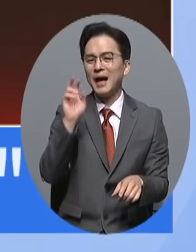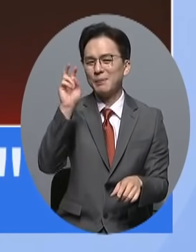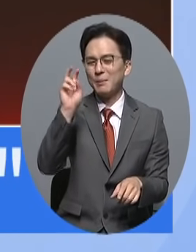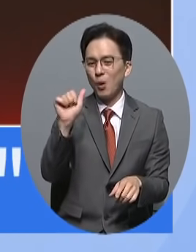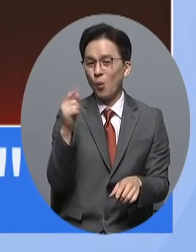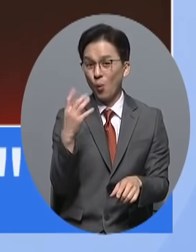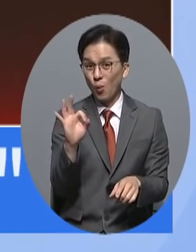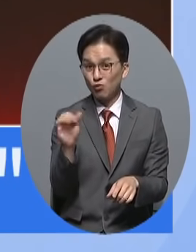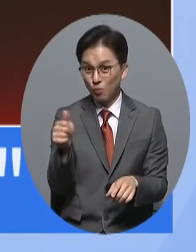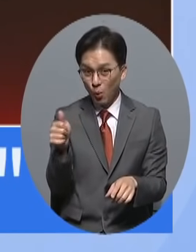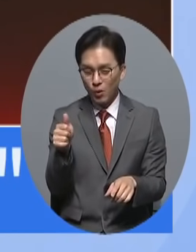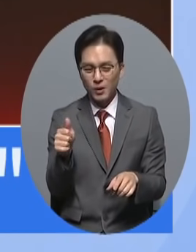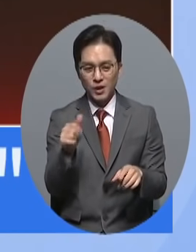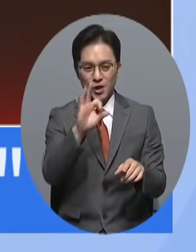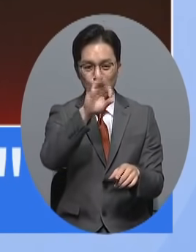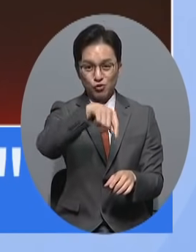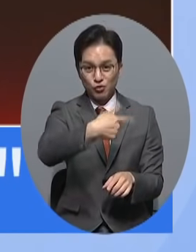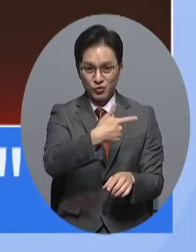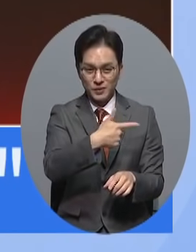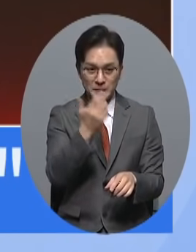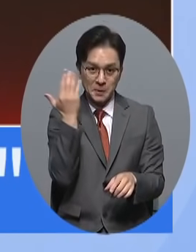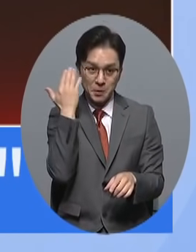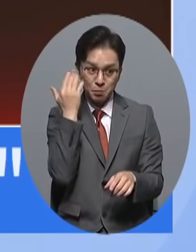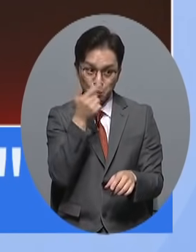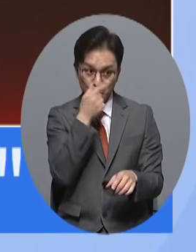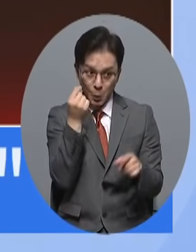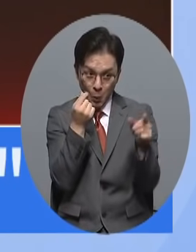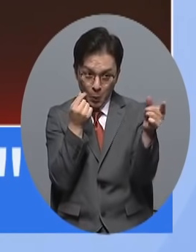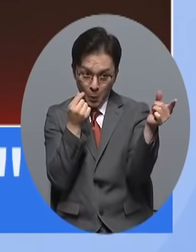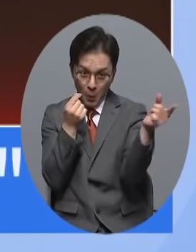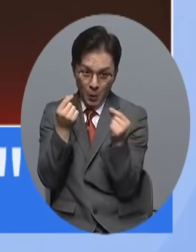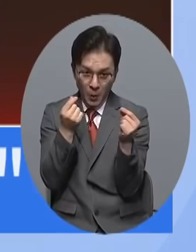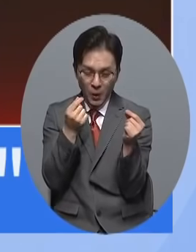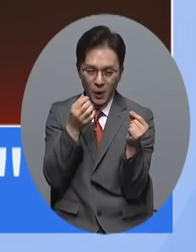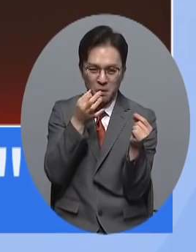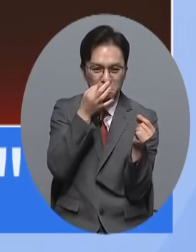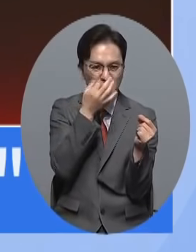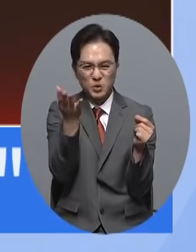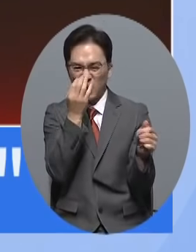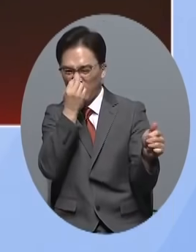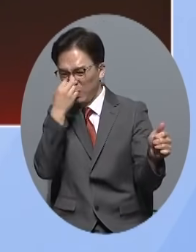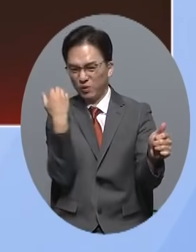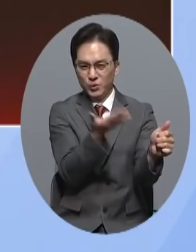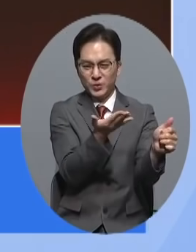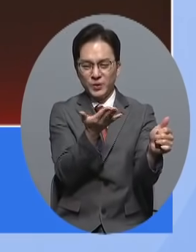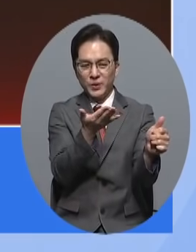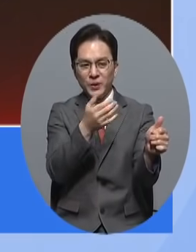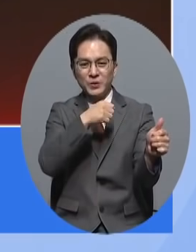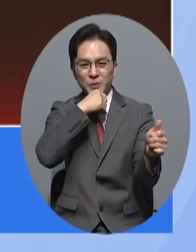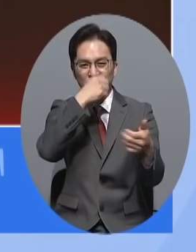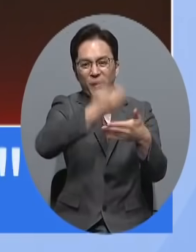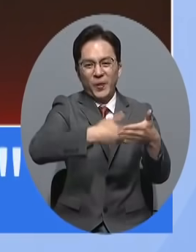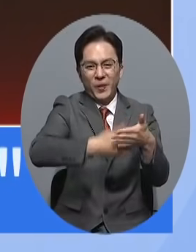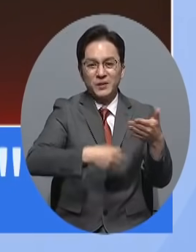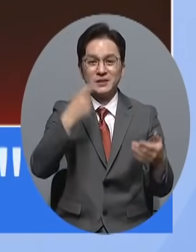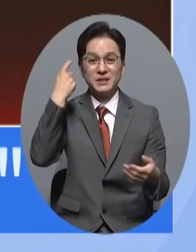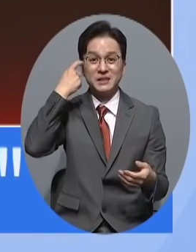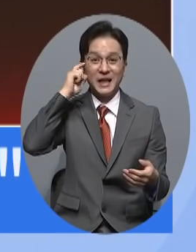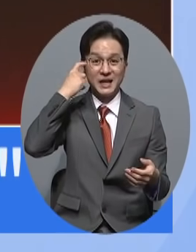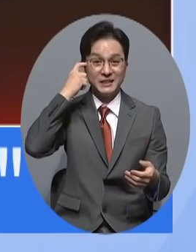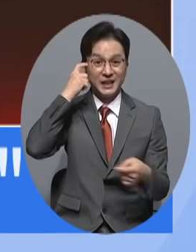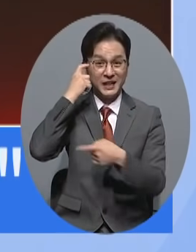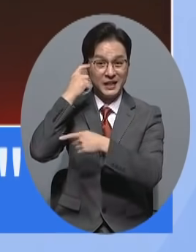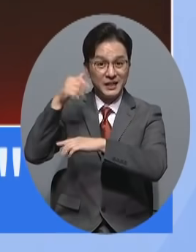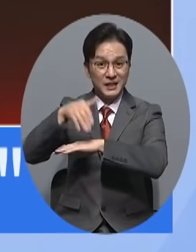보여지지만 그것 또한 홍준표 후보가 갖는 또 확장성이라든가 그다음에 더 대중에게 소구할 수 있는 그런 점들을 저는 또 약화시킬 수 있다고 봐요. 조금